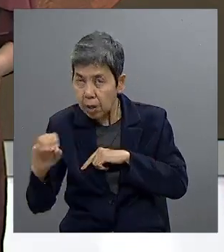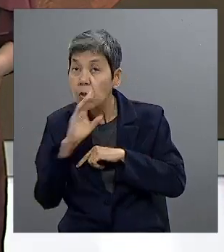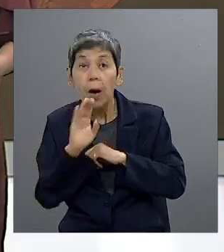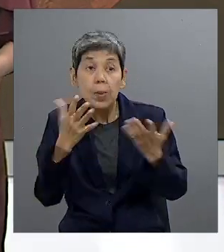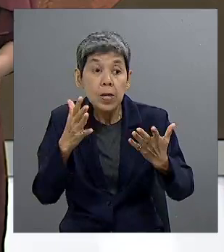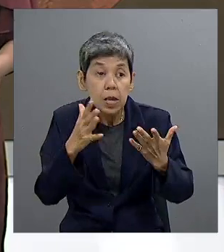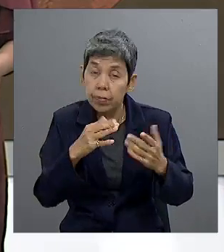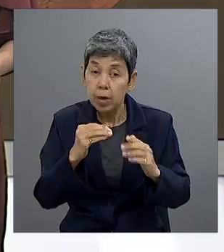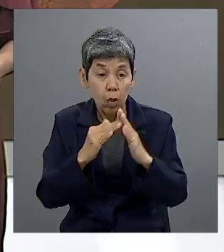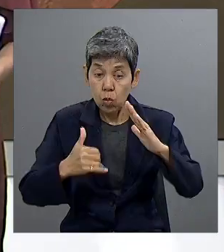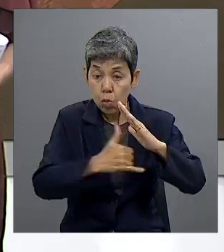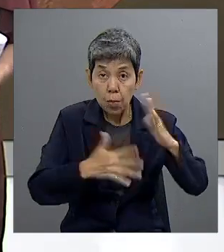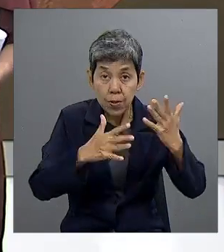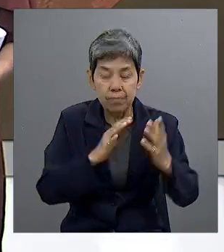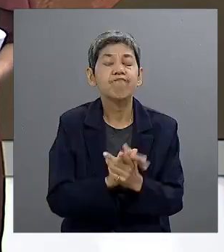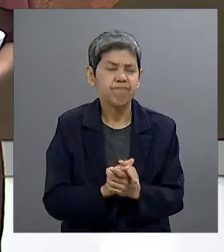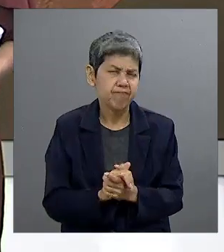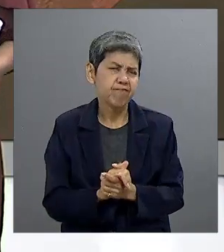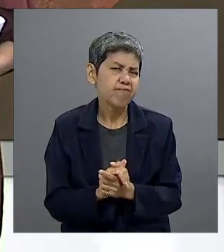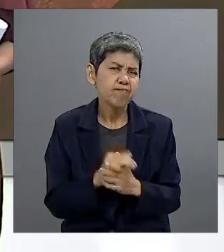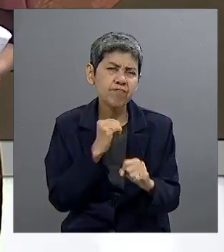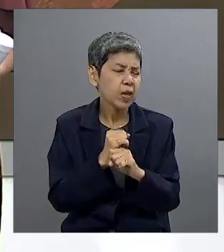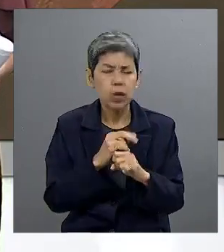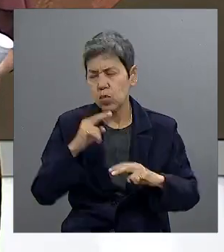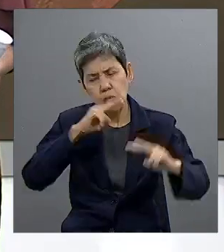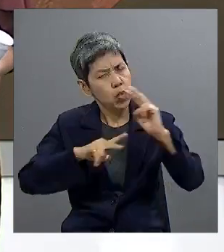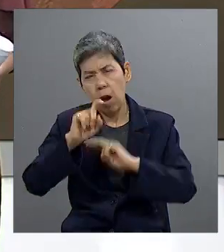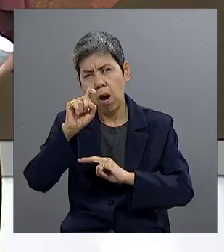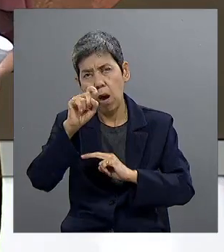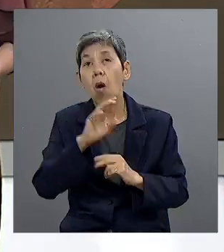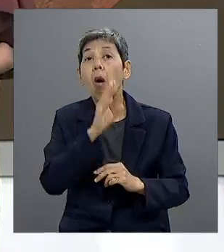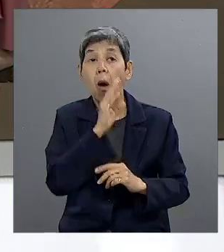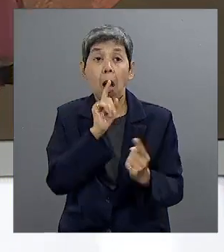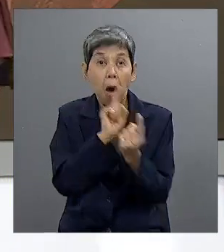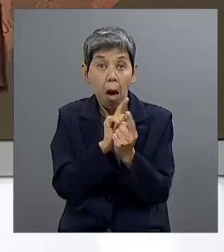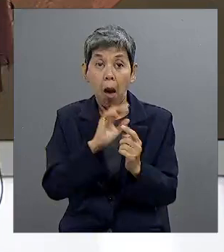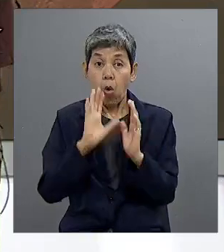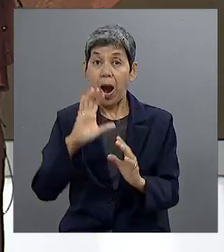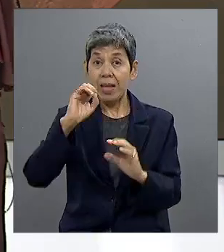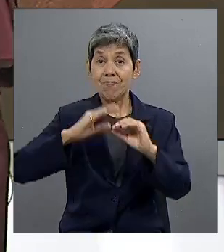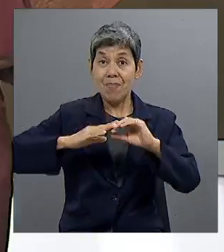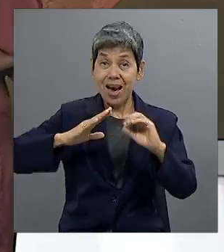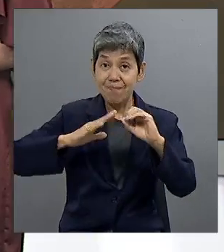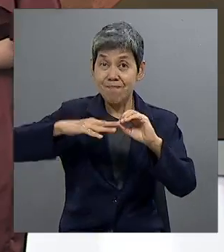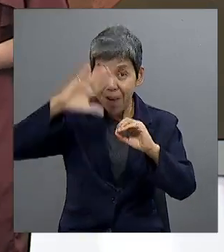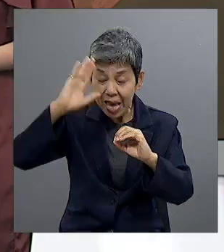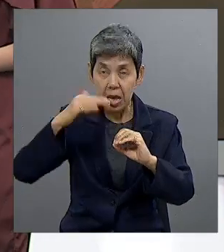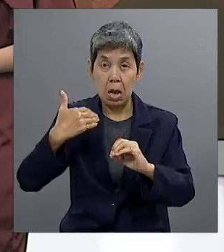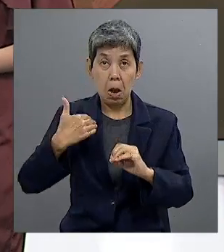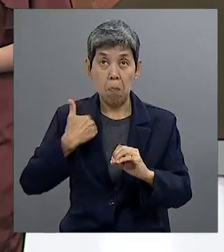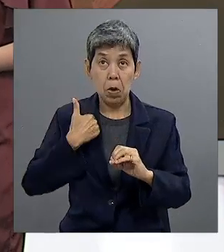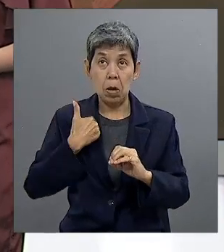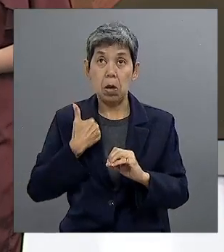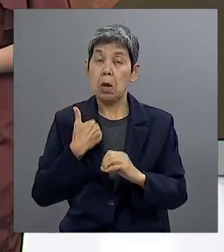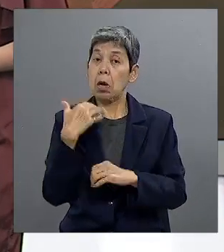โรคเนี่ยตรงนี้จะต้องไม่สามารถตรวจได้ค่ะเพราะว่าถ้าติดเชื้อเกิน 50คนแล้วมีจำนวนเกินสิบเปอร์เซ็นของ